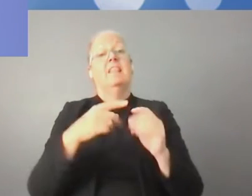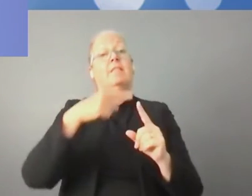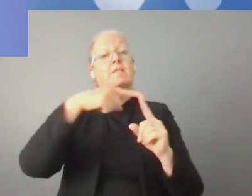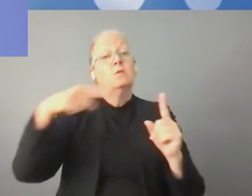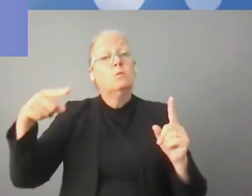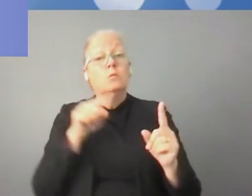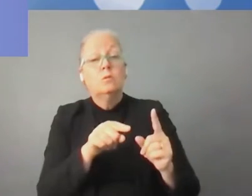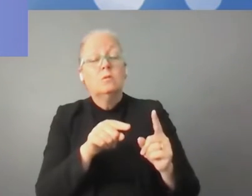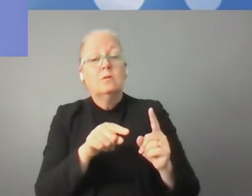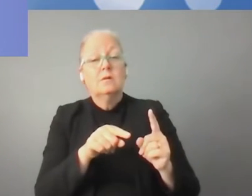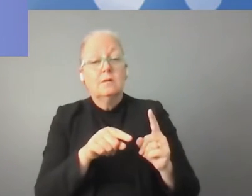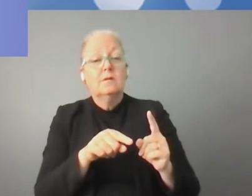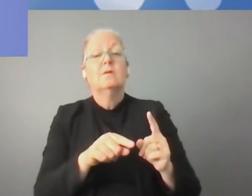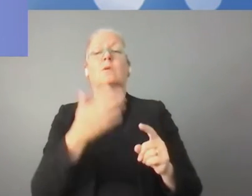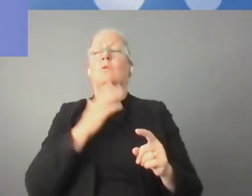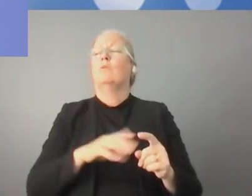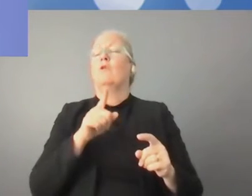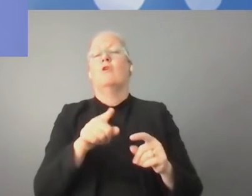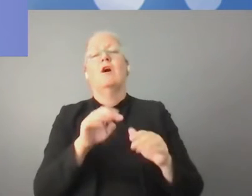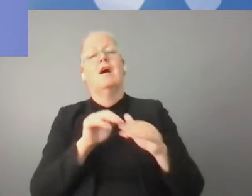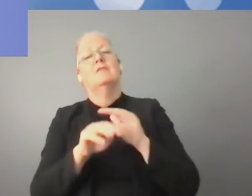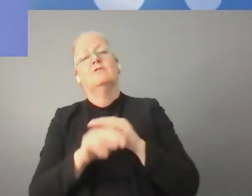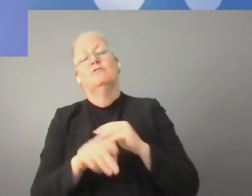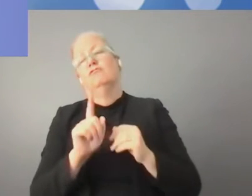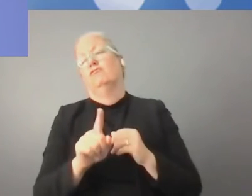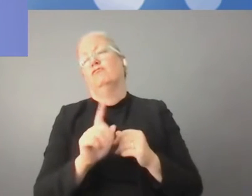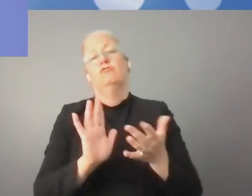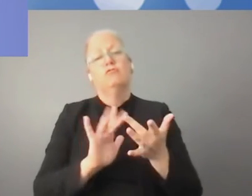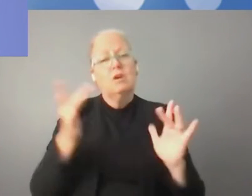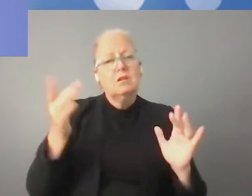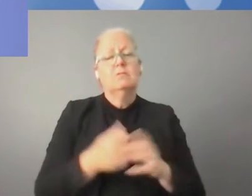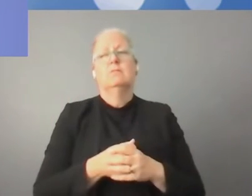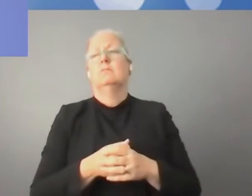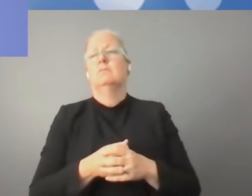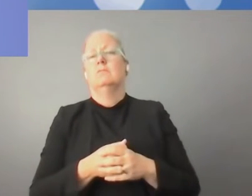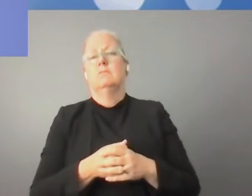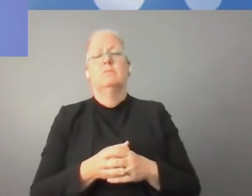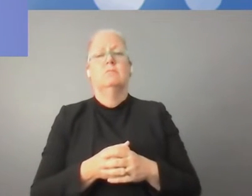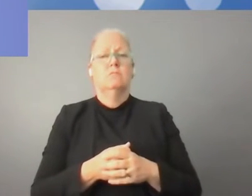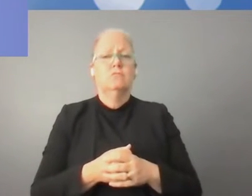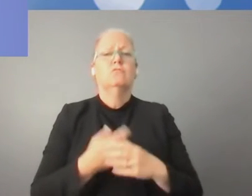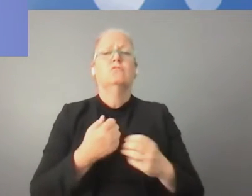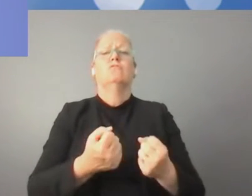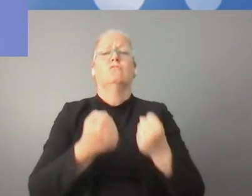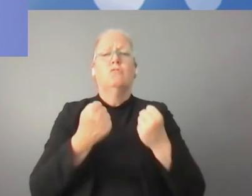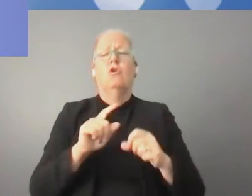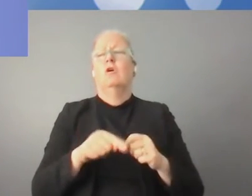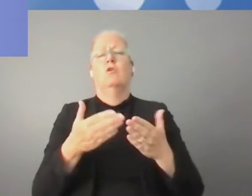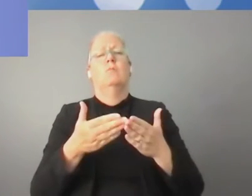состоянии использовать некоторые элементы цифровой инфраструктуры, такие как, например, всеобщий доступ к интернету, как,